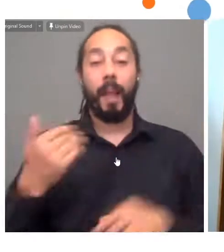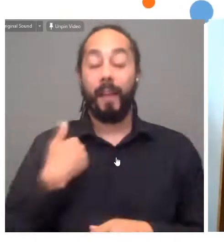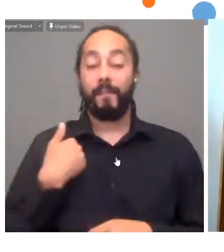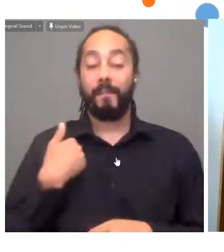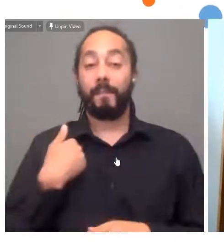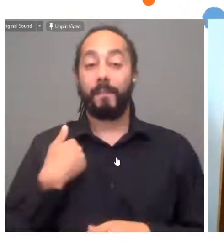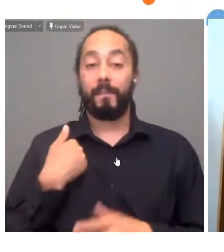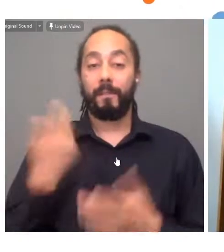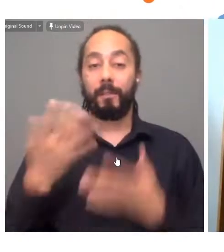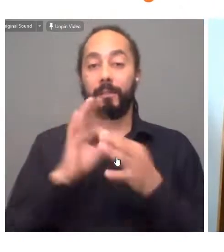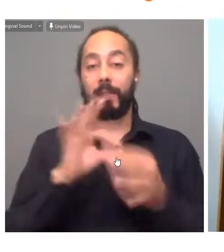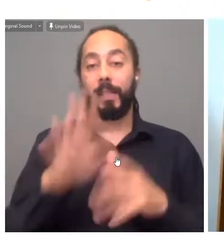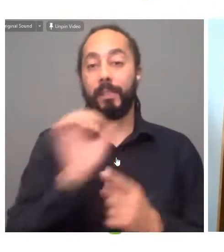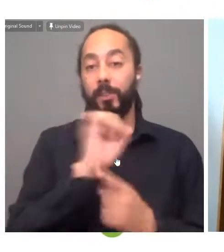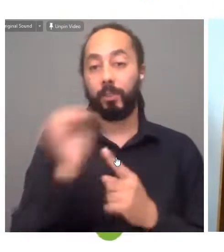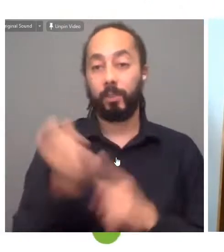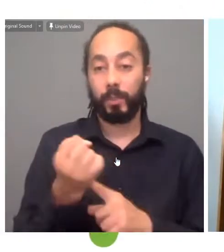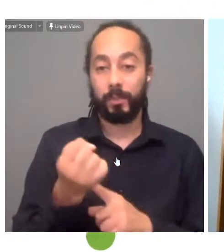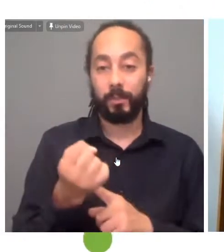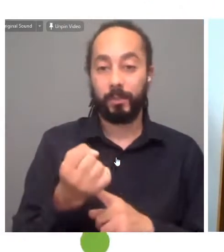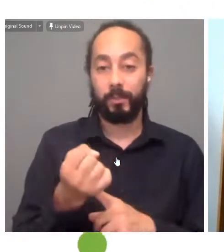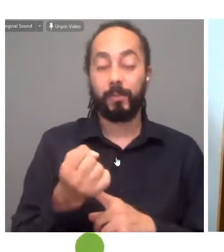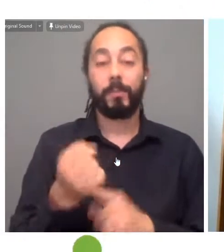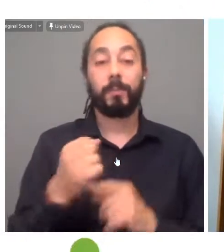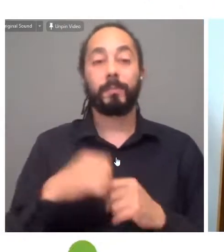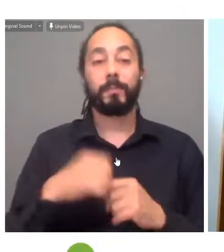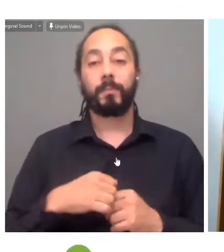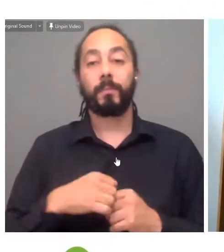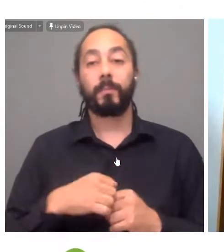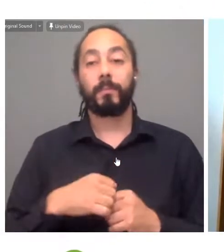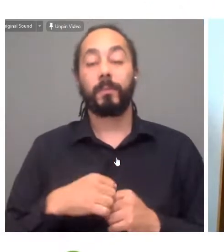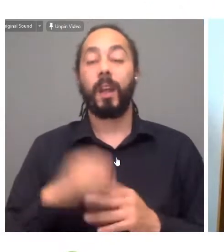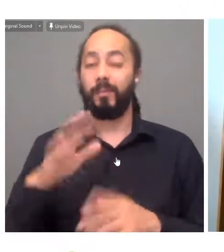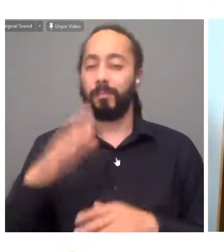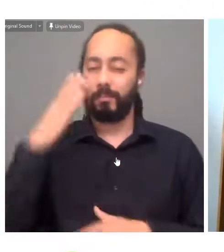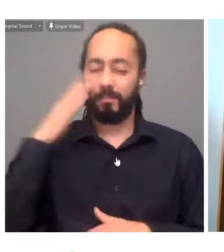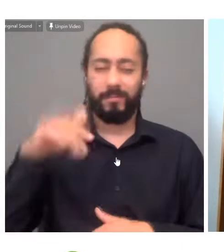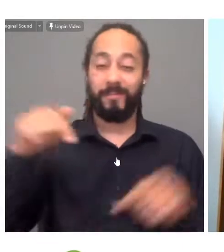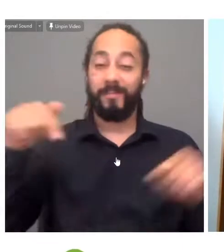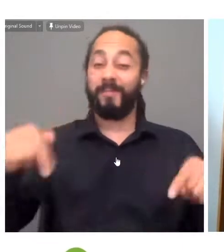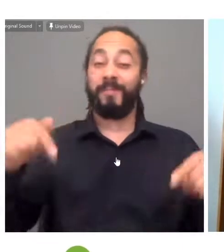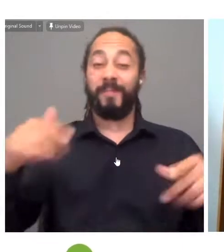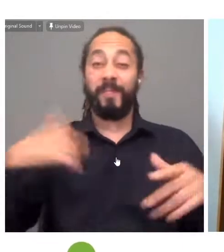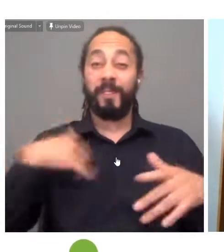subvention salariale, au départ, cette subvention salariale-là, elle était de 10 %.